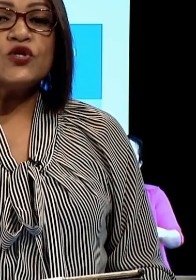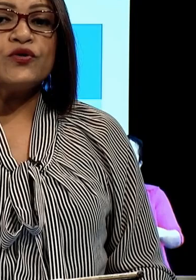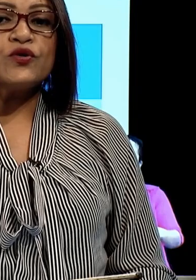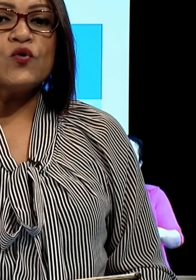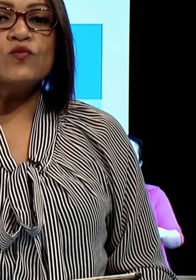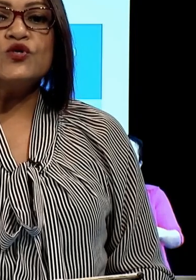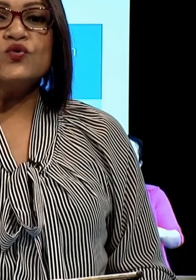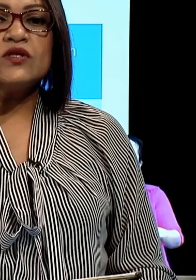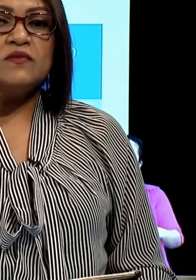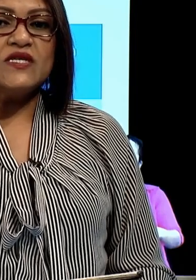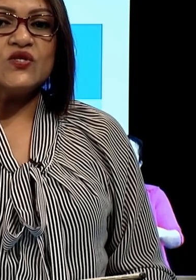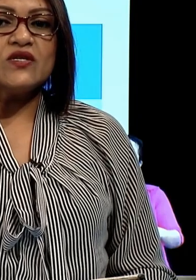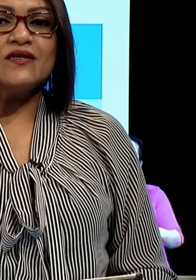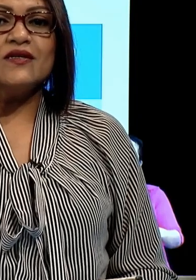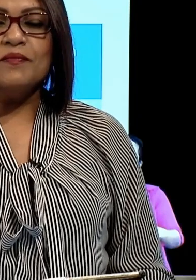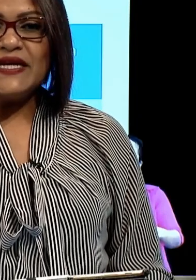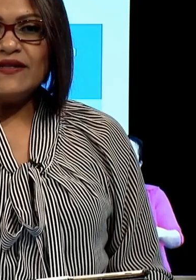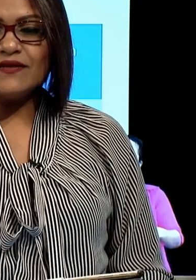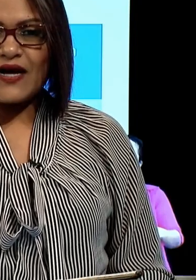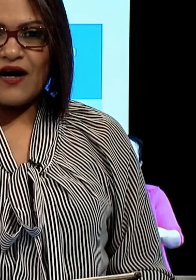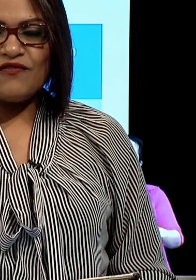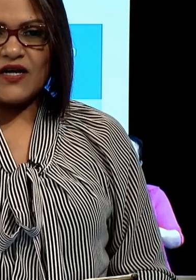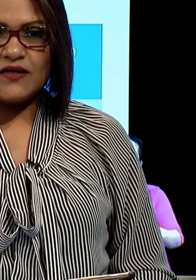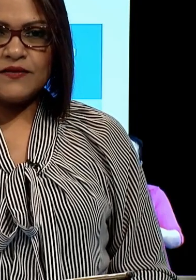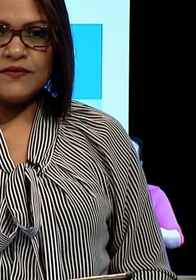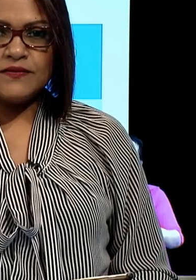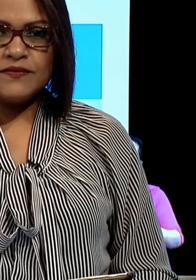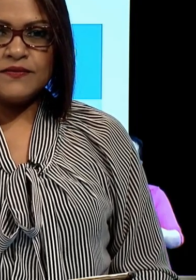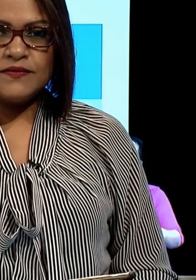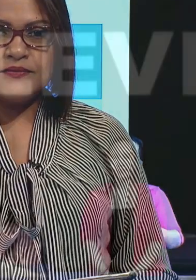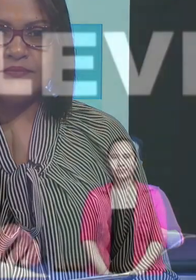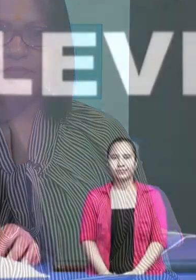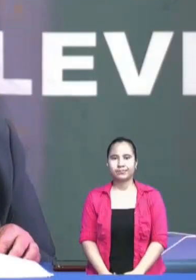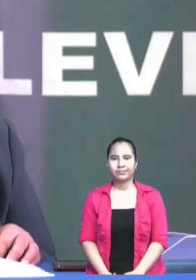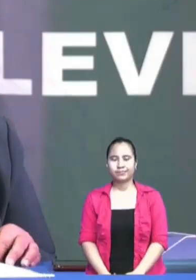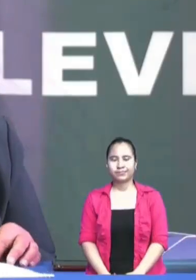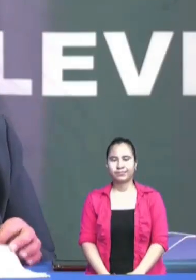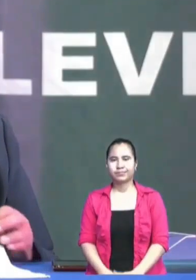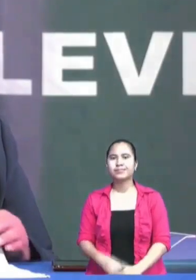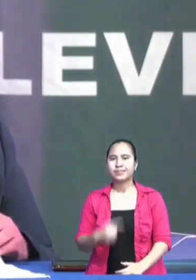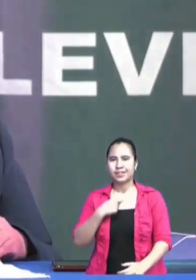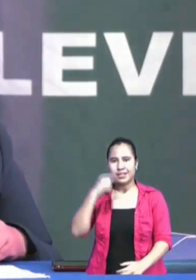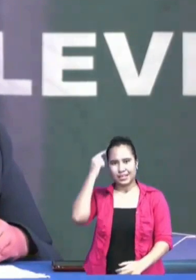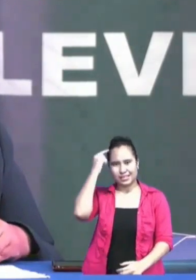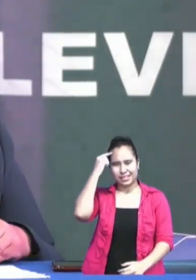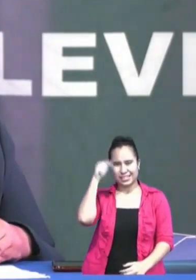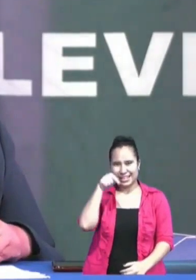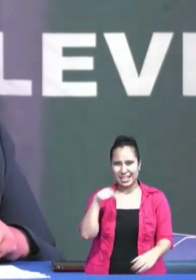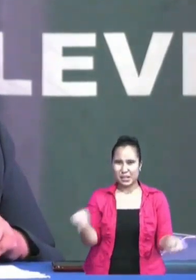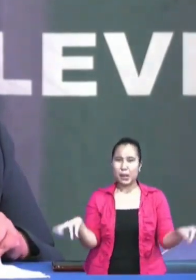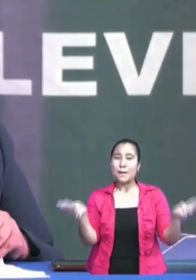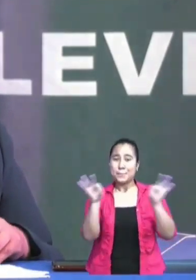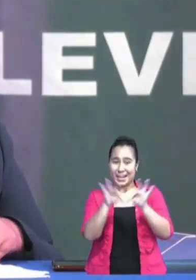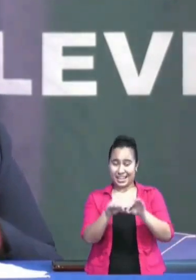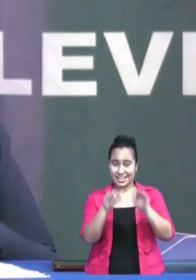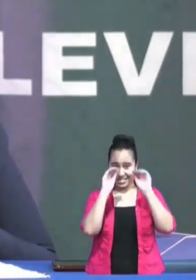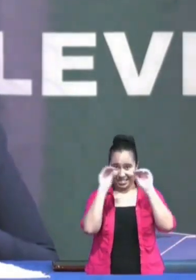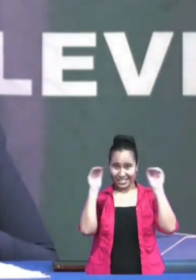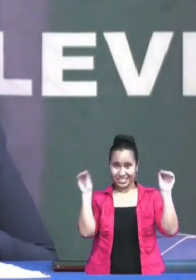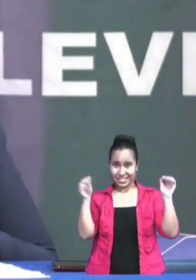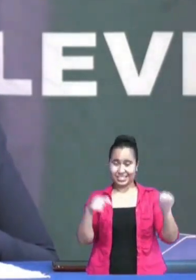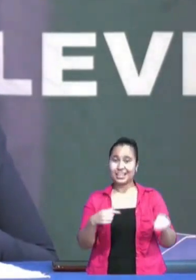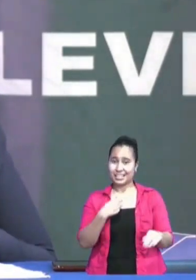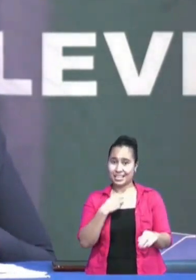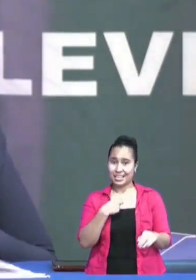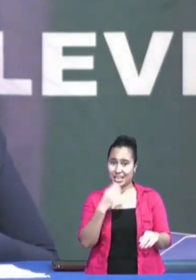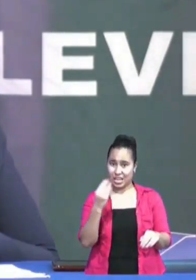tot een besluit te komen zoekt de minister een breder draagvlak. Ja, ik denk dat dit de belangrijkste informatie is die ik met u wil